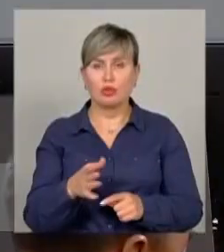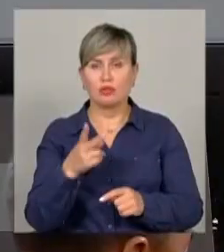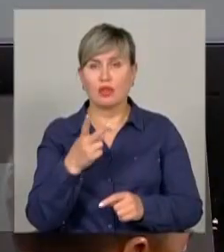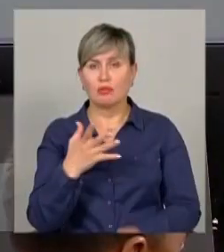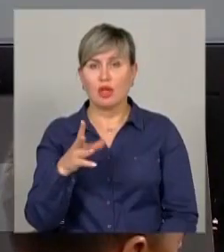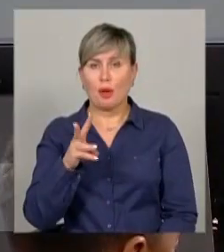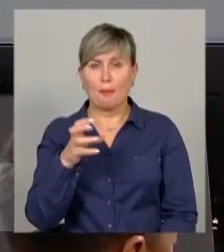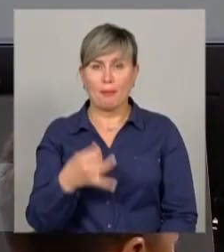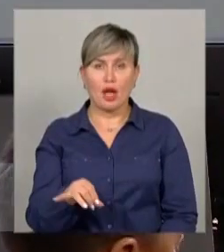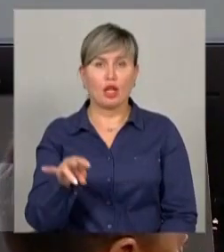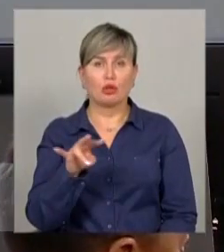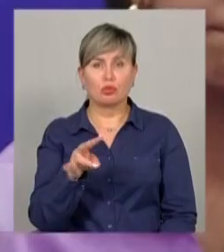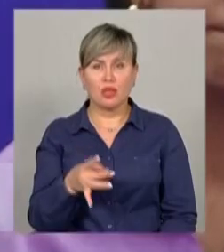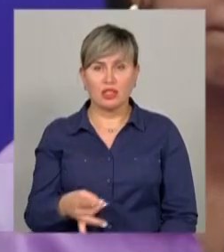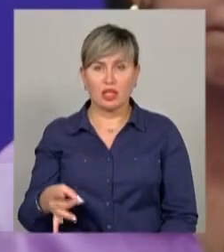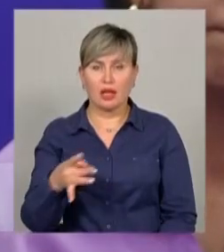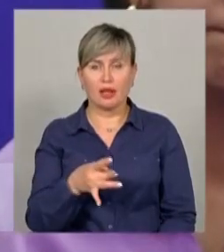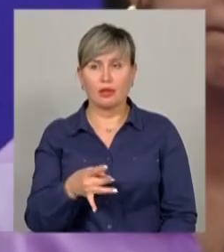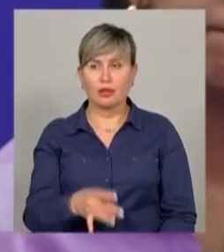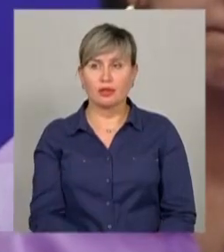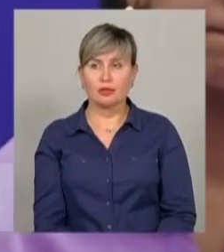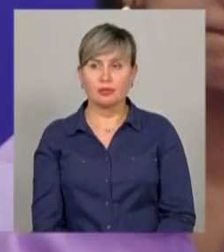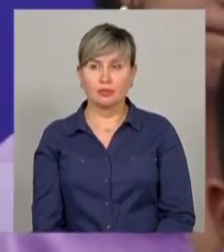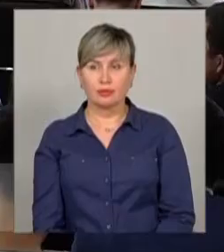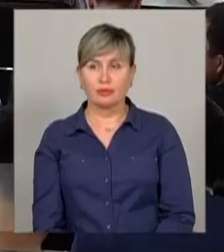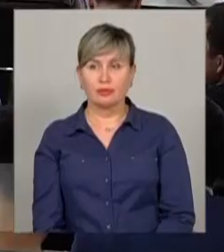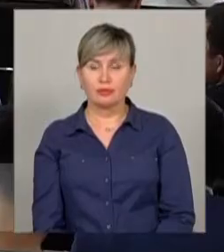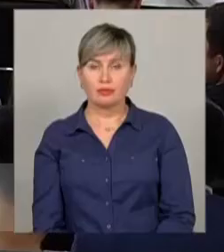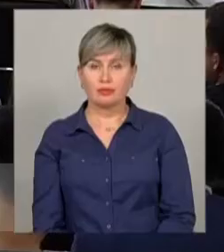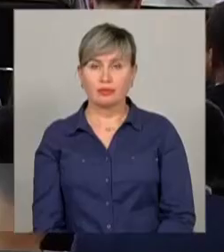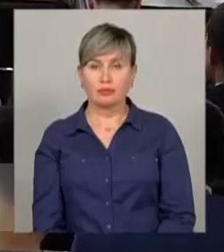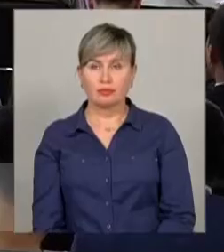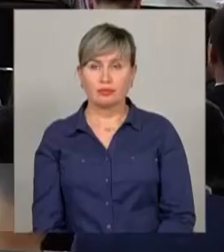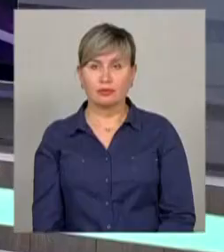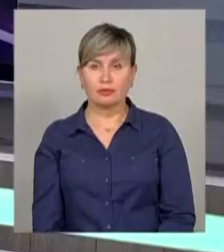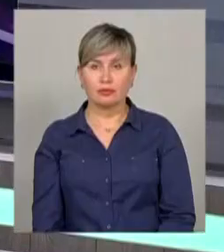25 мая в Наурызбайском районе. Диас Махамбетов, Джексылык Толепберген, телеканал Алматы.